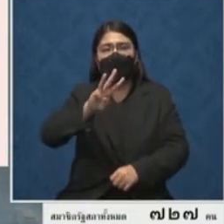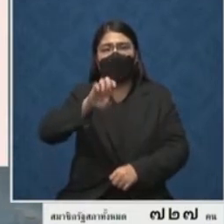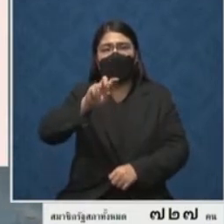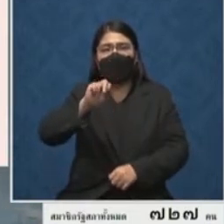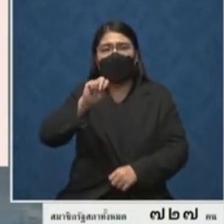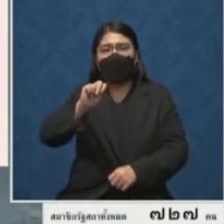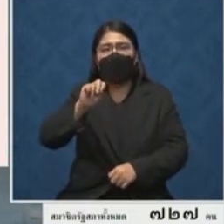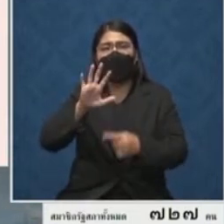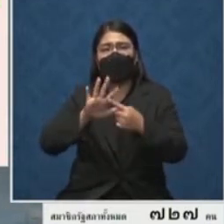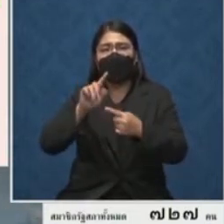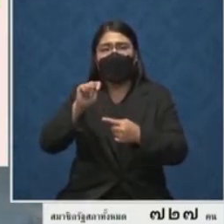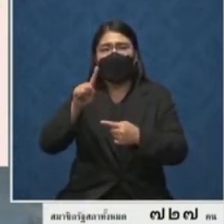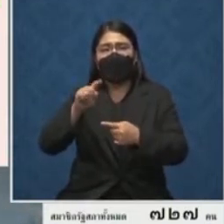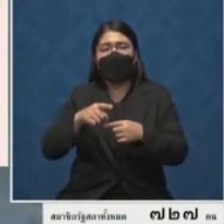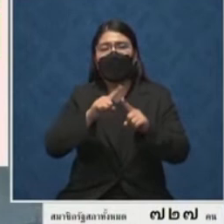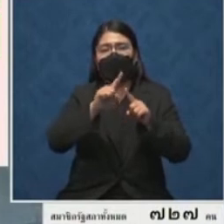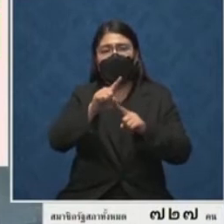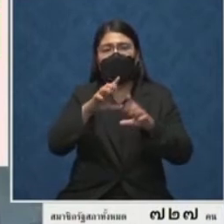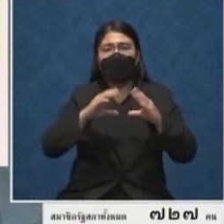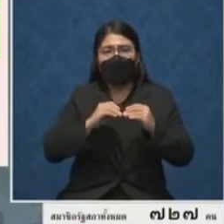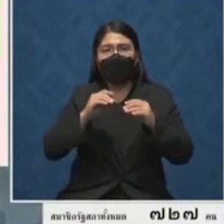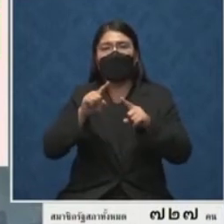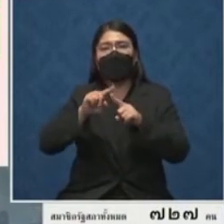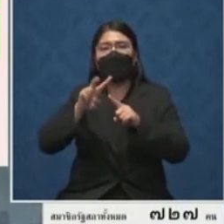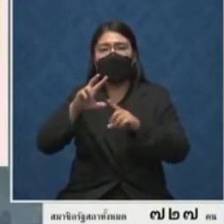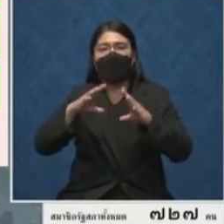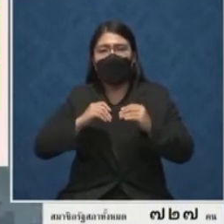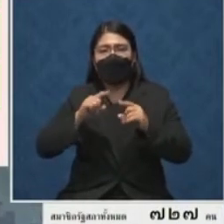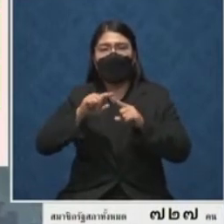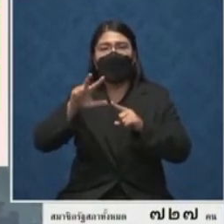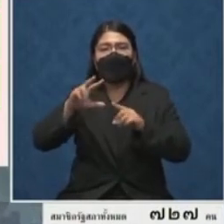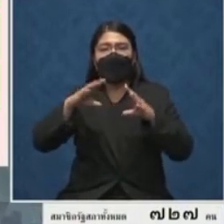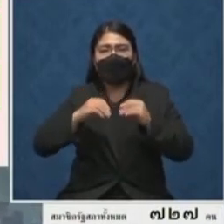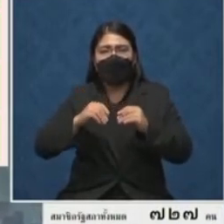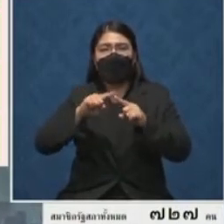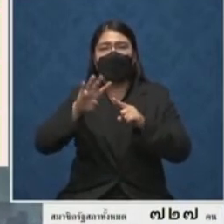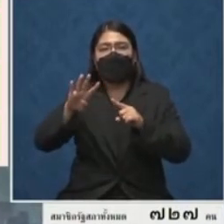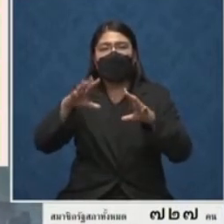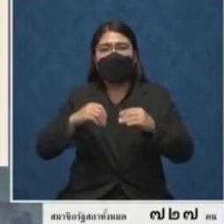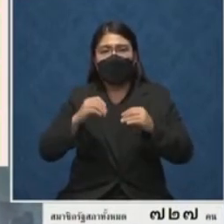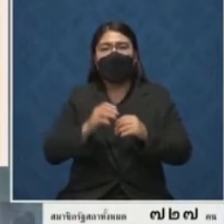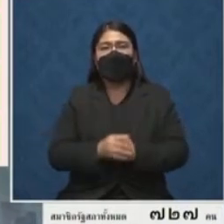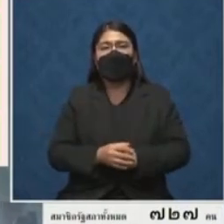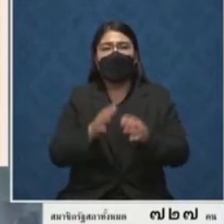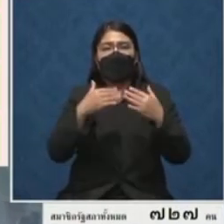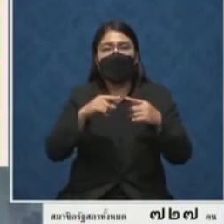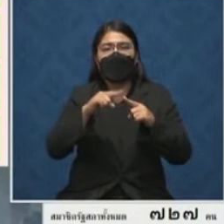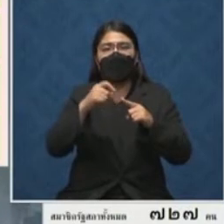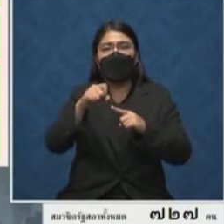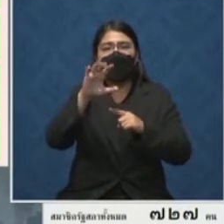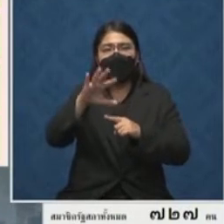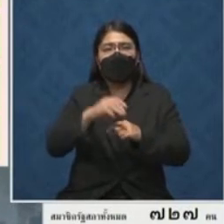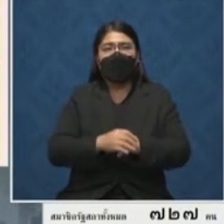1รับหลักการ2รับหลักการ3รับหลักการ4รับหลักการครับ 15นายกสิเด